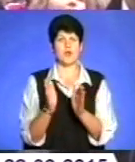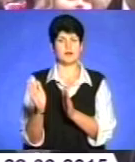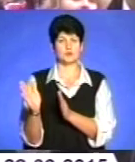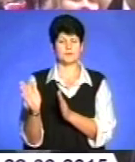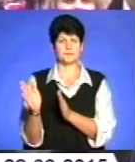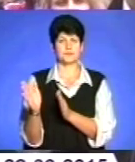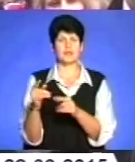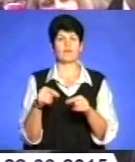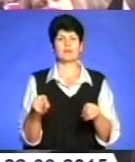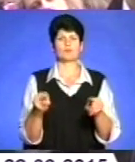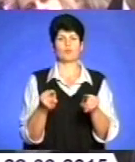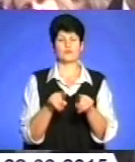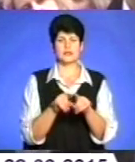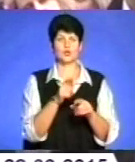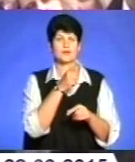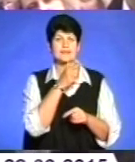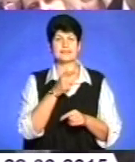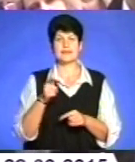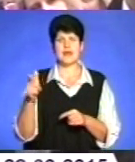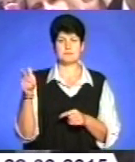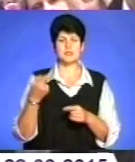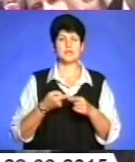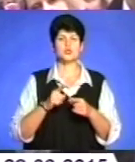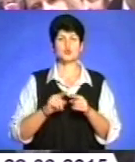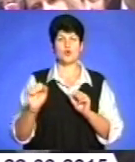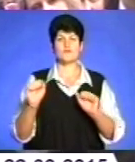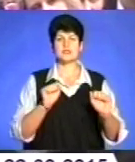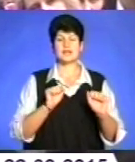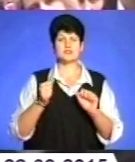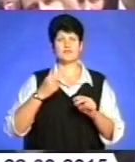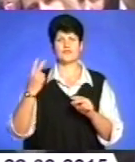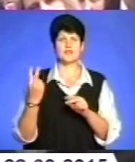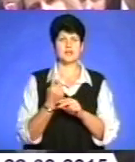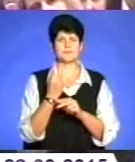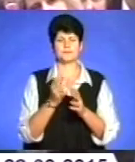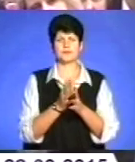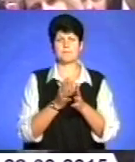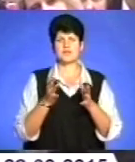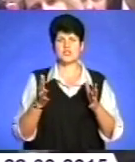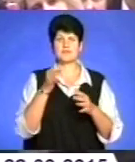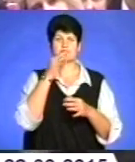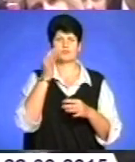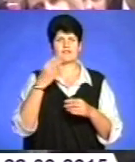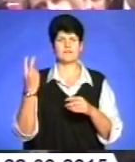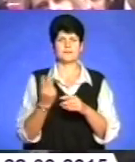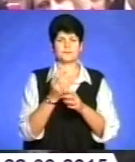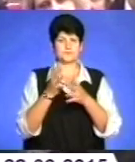Відповідно, і термін цього відрядження вдвічі більше, і відповідальність, напевно, вдвічі більша